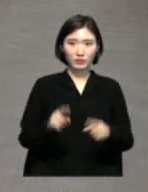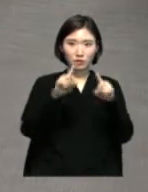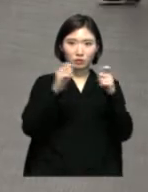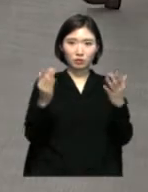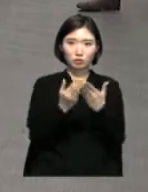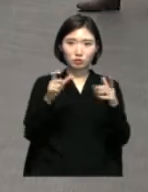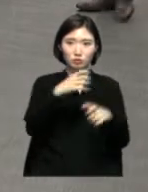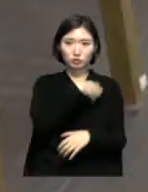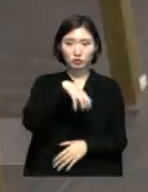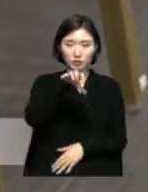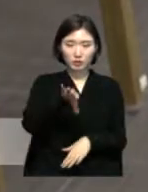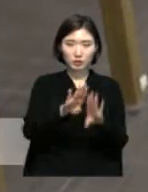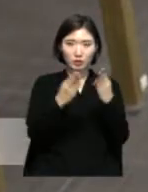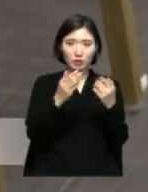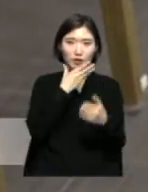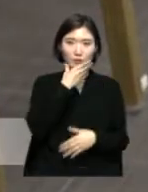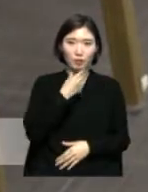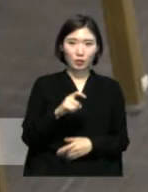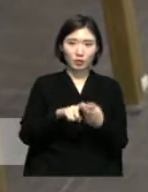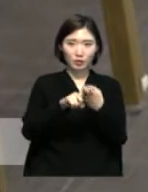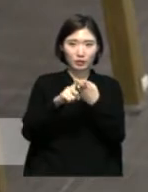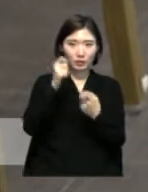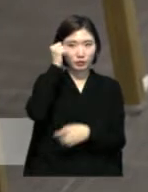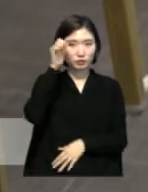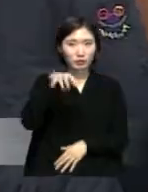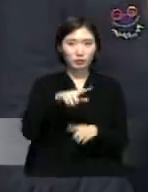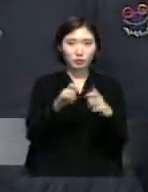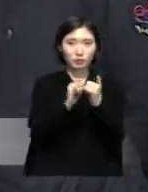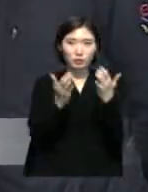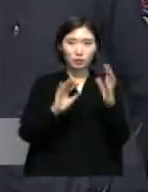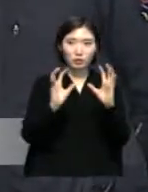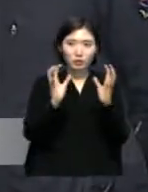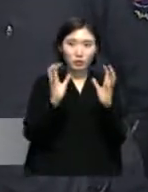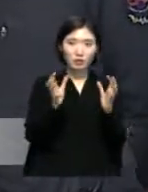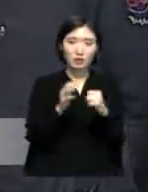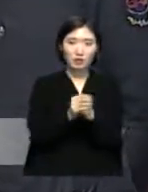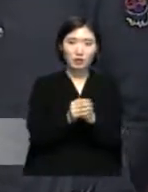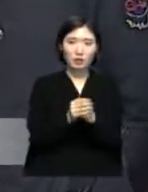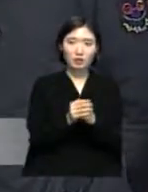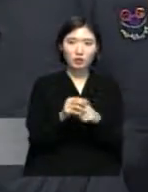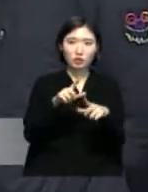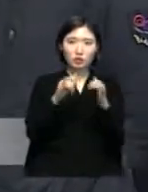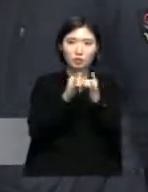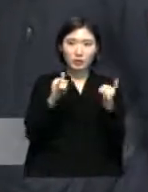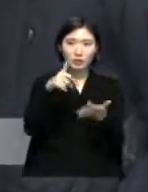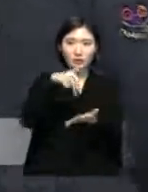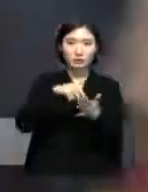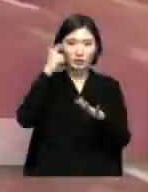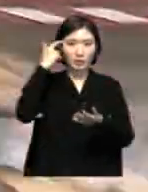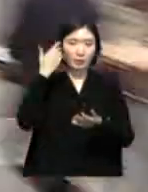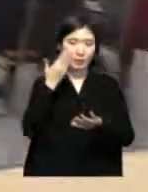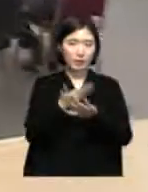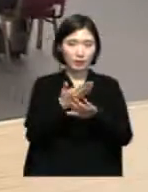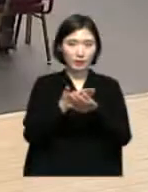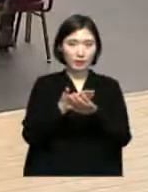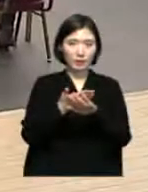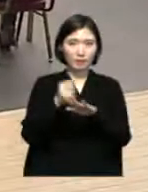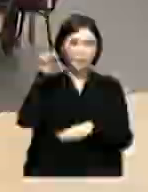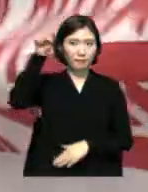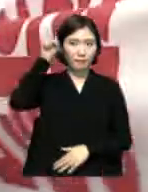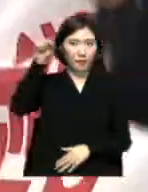성북구청에서 개최된 행복연합기숙사 주민공청회. 이번에도 주민들은 입장을 거부하고 반대 시위를